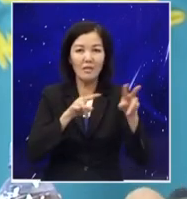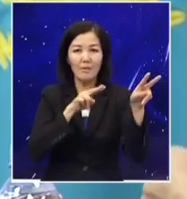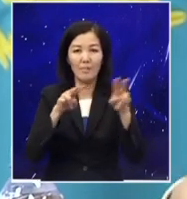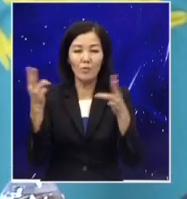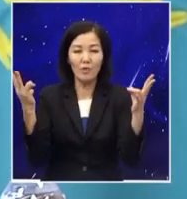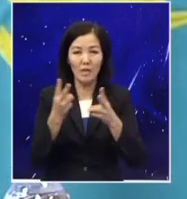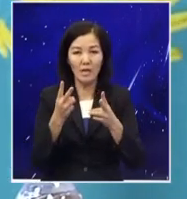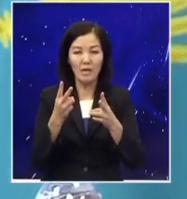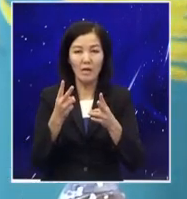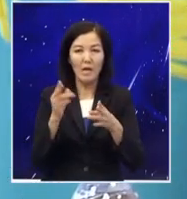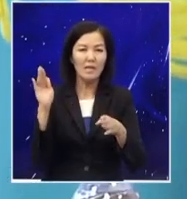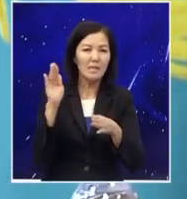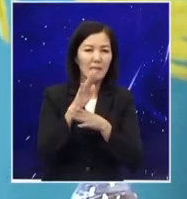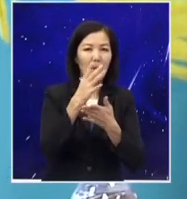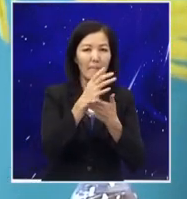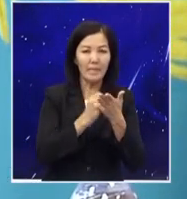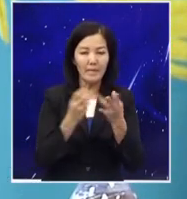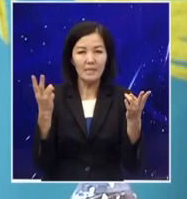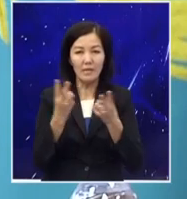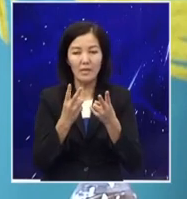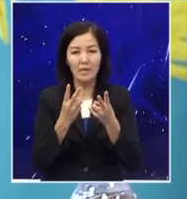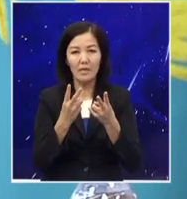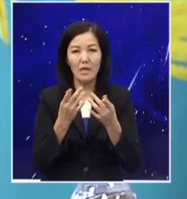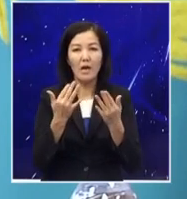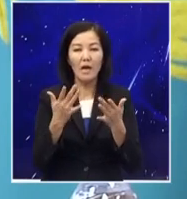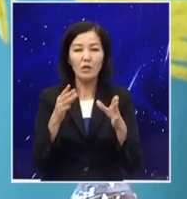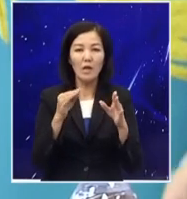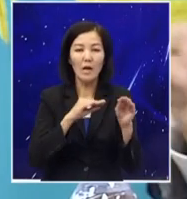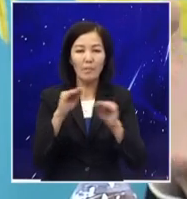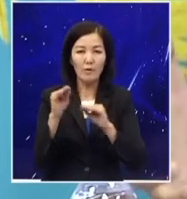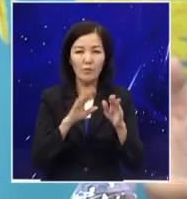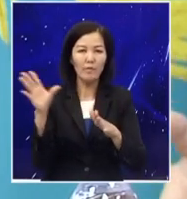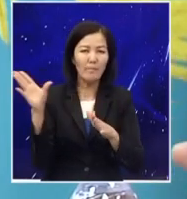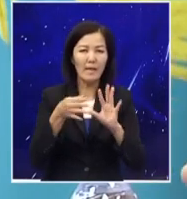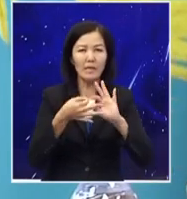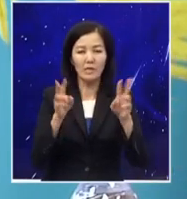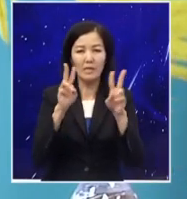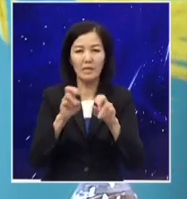палат, как они будут оснащены, сколько оборудования, все расписать это.